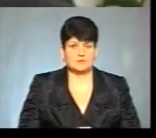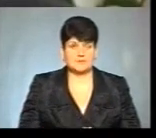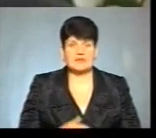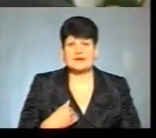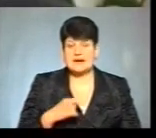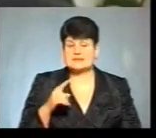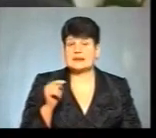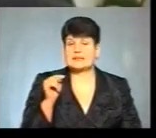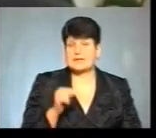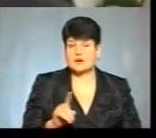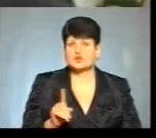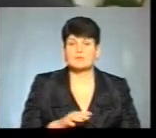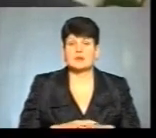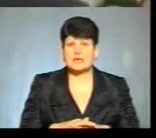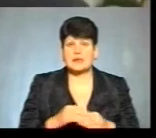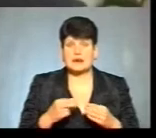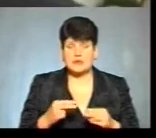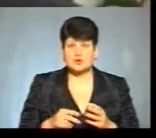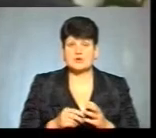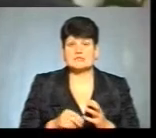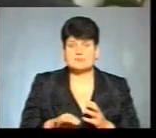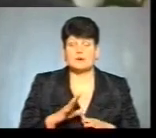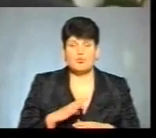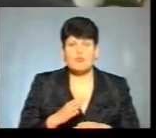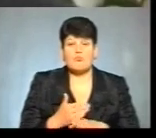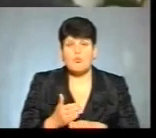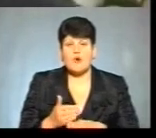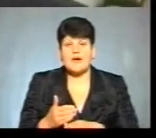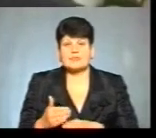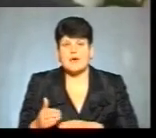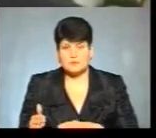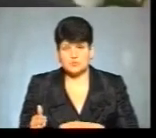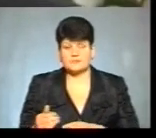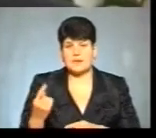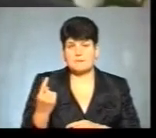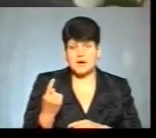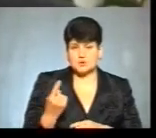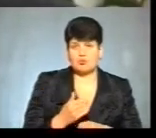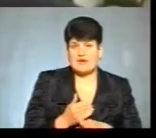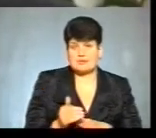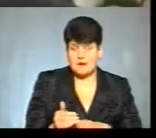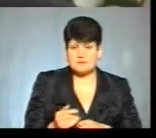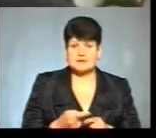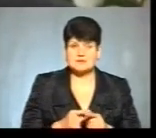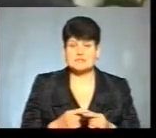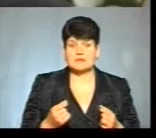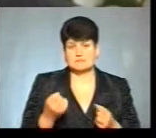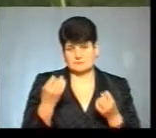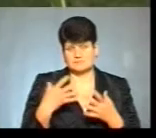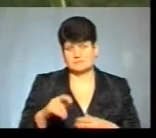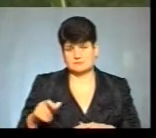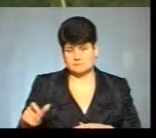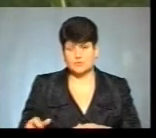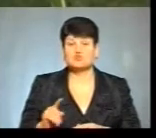те, щоб ринок землі вводився поетапно. Тобто, на першому етапі це фізичні особи.